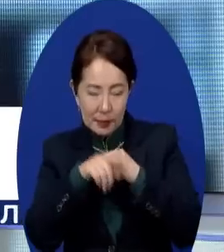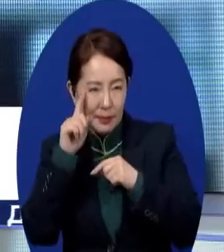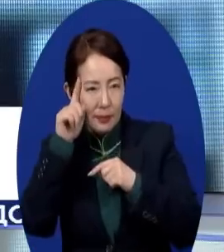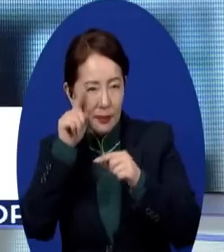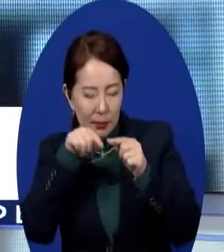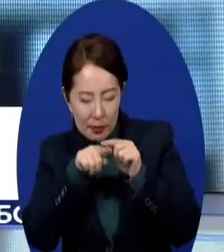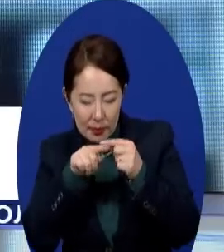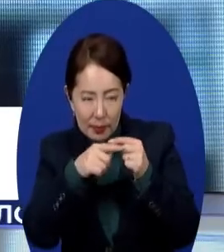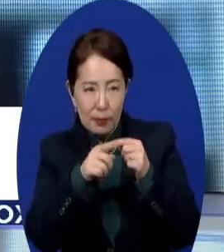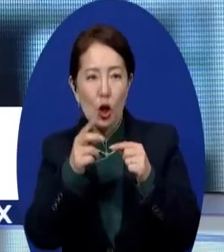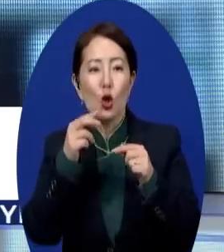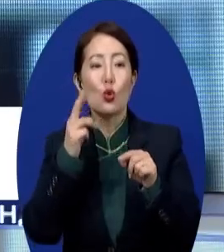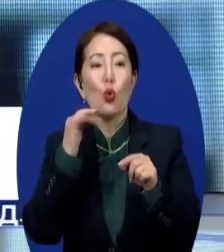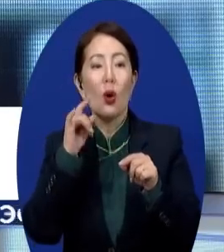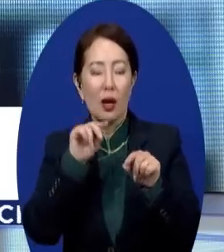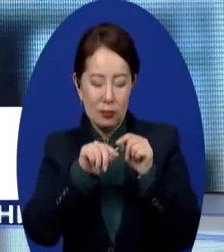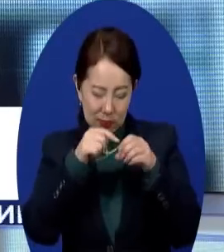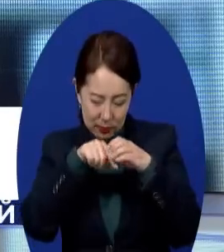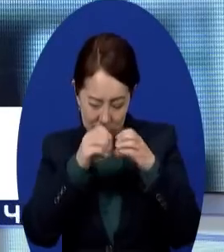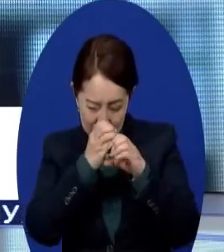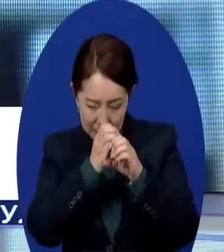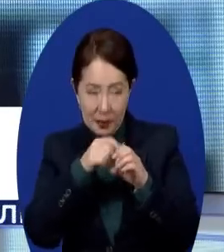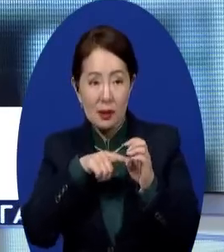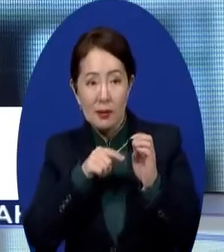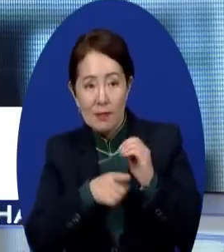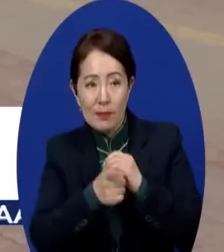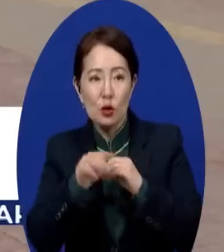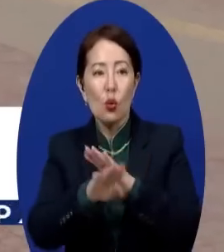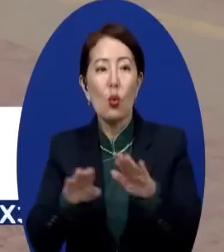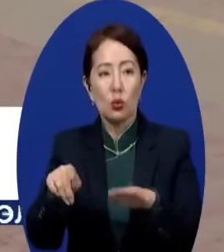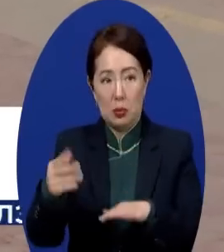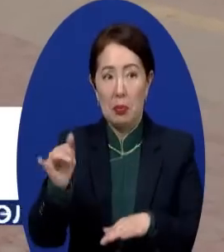месаст орж байгаа хүмүүсийн 30% нь хүүхдүүд байдаг байна.